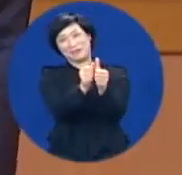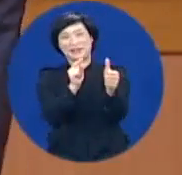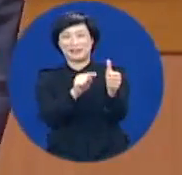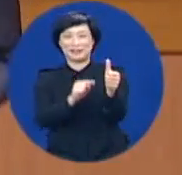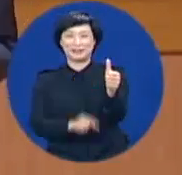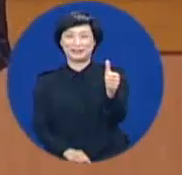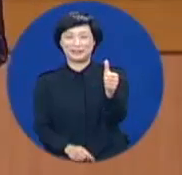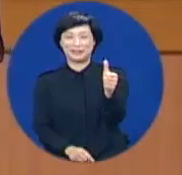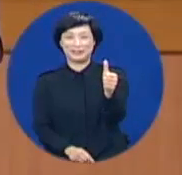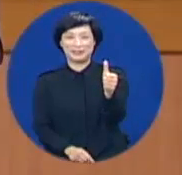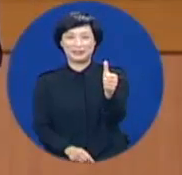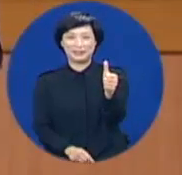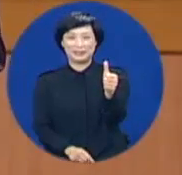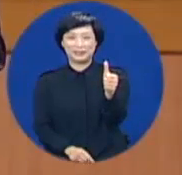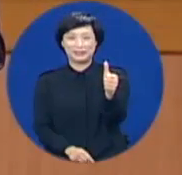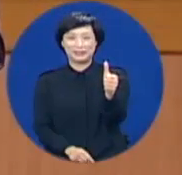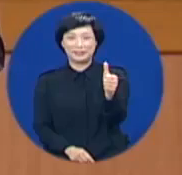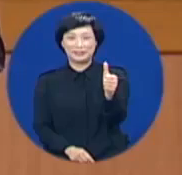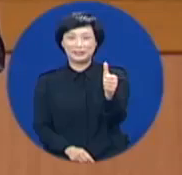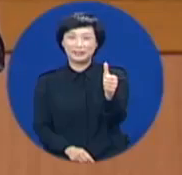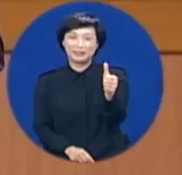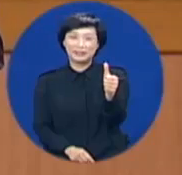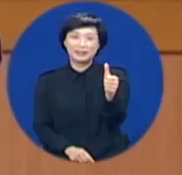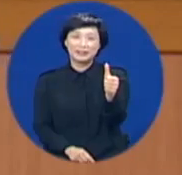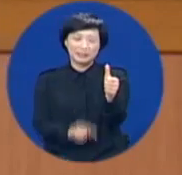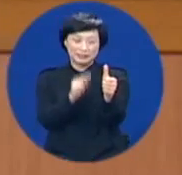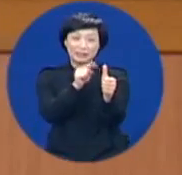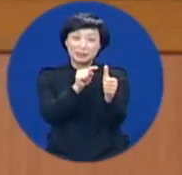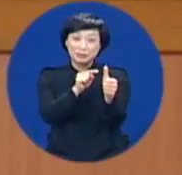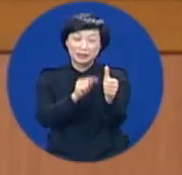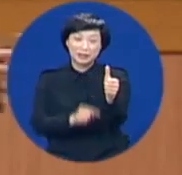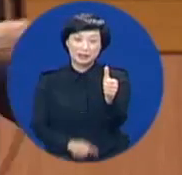남자. 그래서 남자가